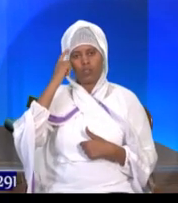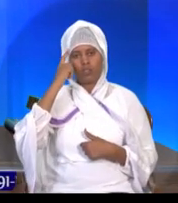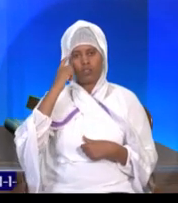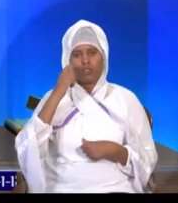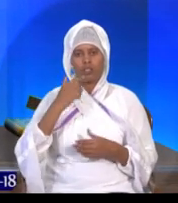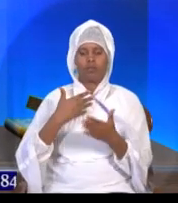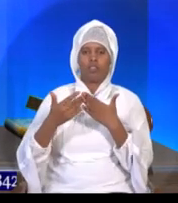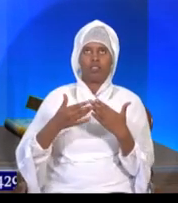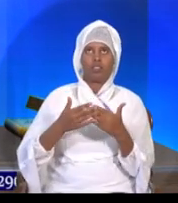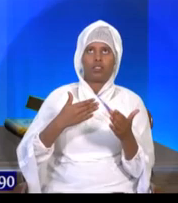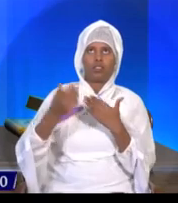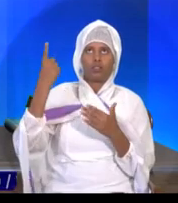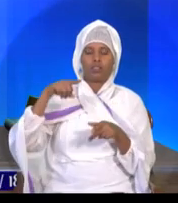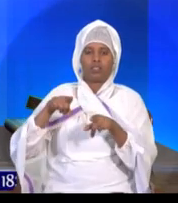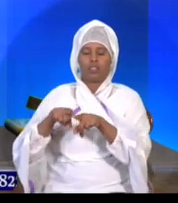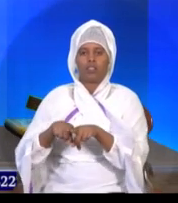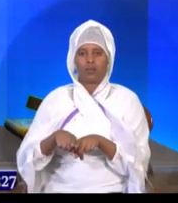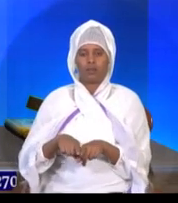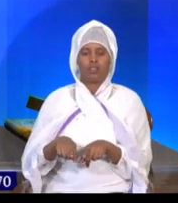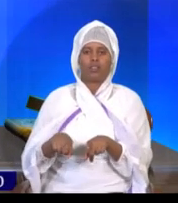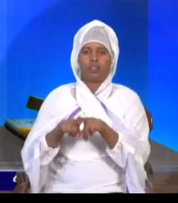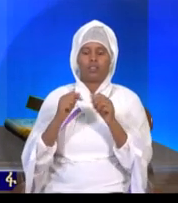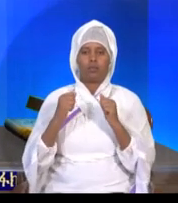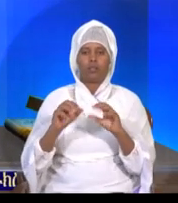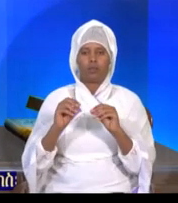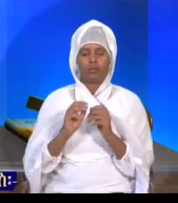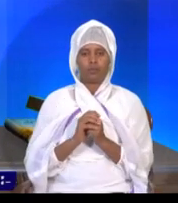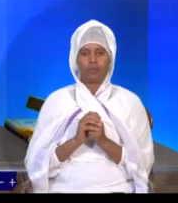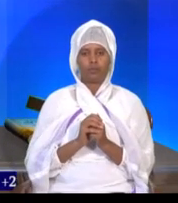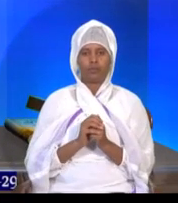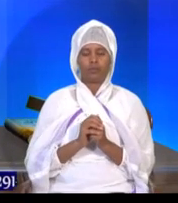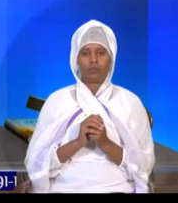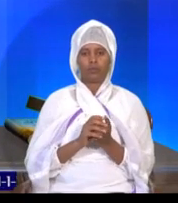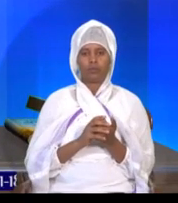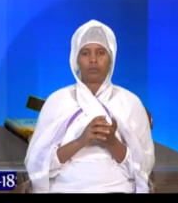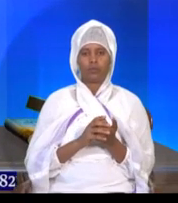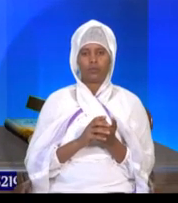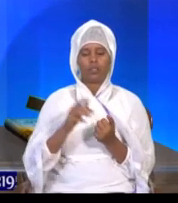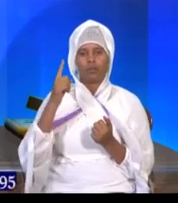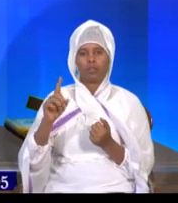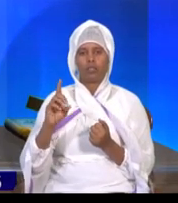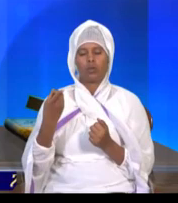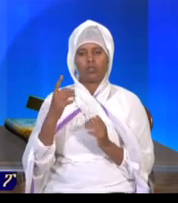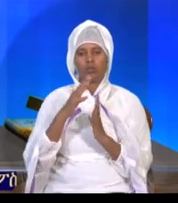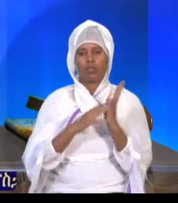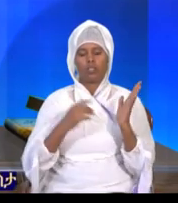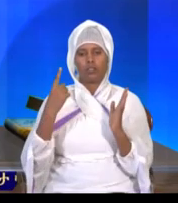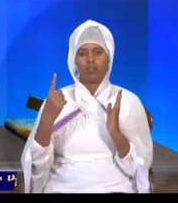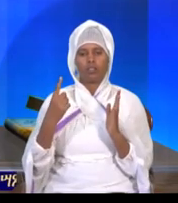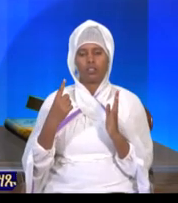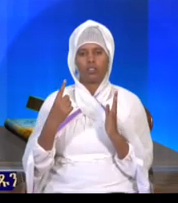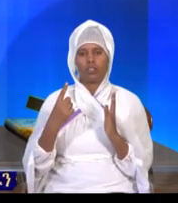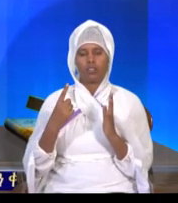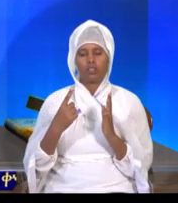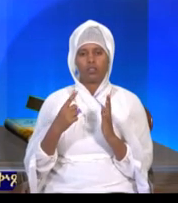ንገብር ግባእ ናብዚ ፈጣሪ እዚ ክንቀርብን ክንፅጋዕን እዩ ዝግባአና ኣብ ቀዳማይ ዮሃንስ ምዕራፍ